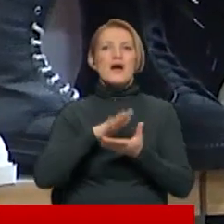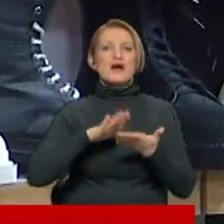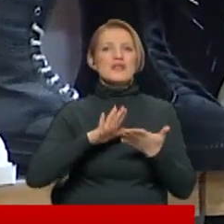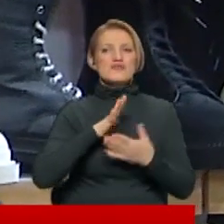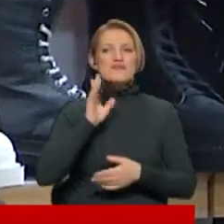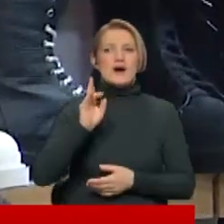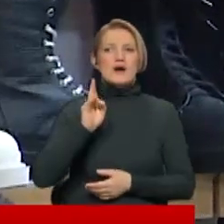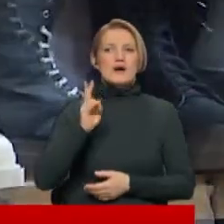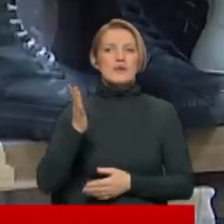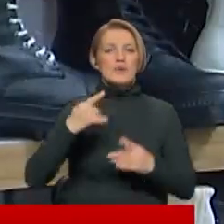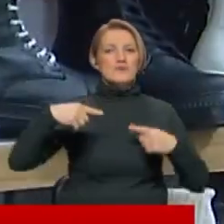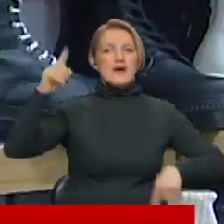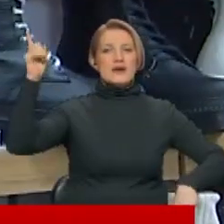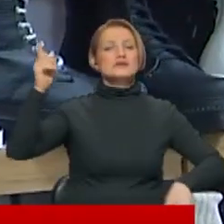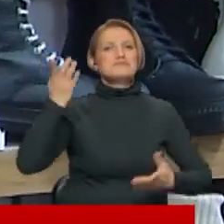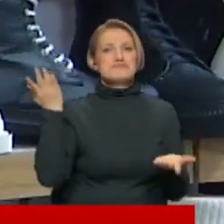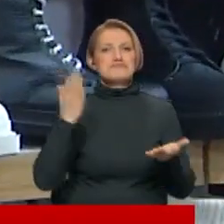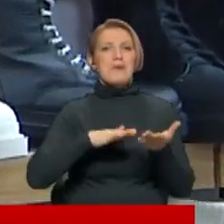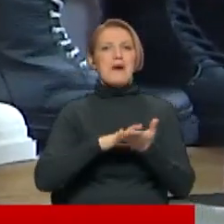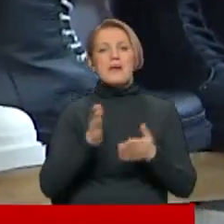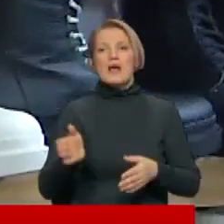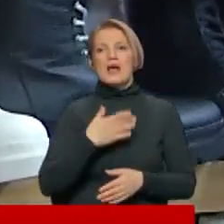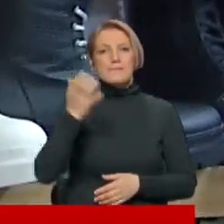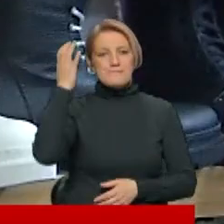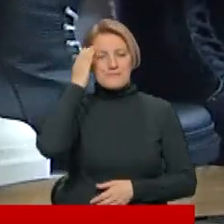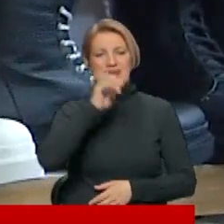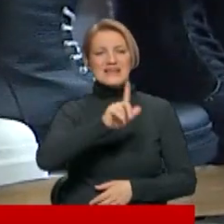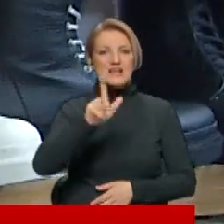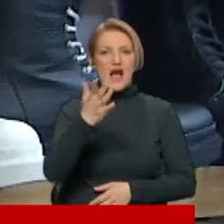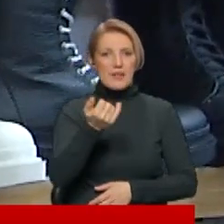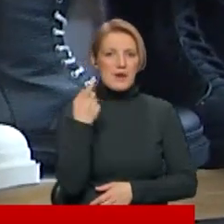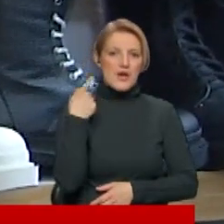var. Yani arada uçurum var. Artık ayakkabıyı geçtik. Artık temel ihtiyacı almakta zorlanıyoruz.